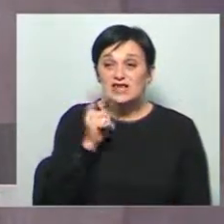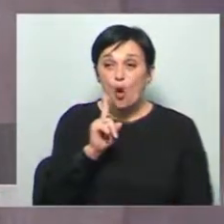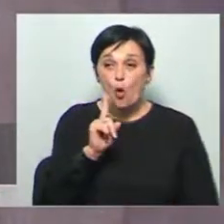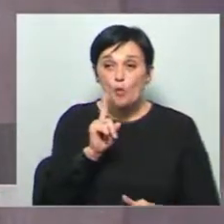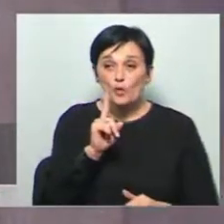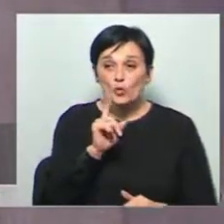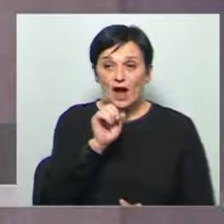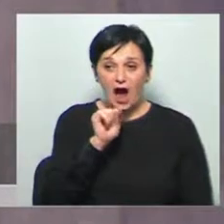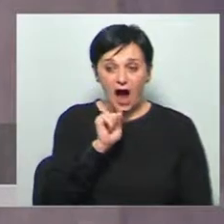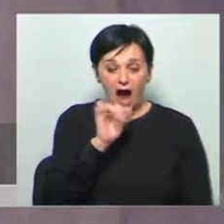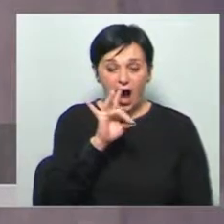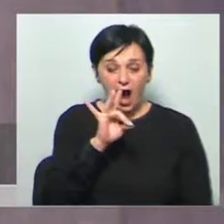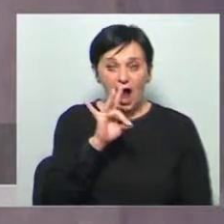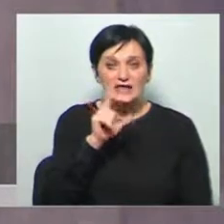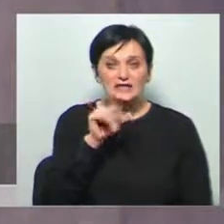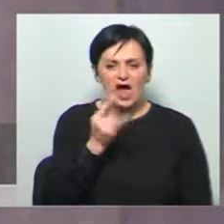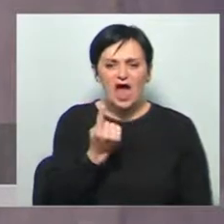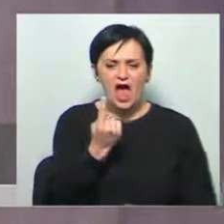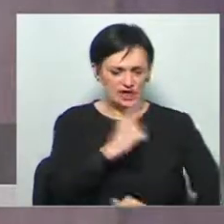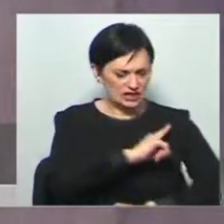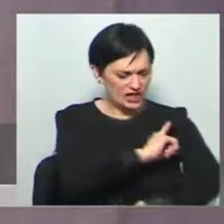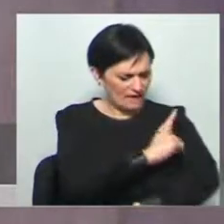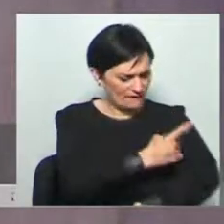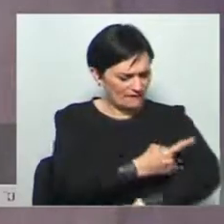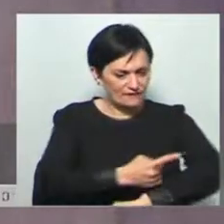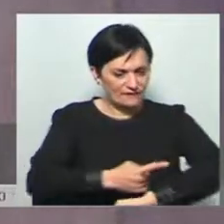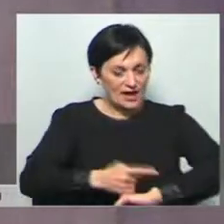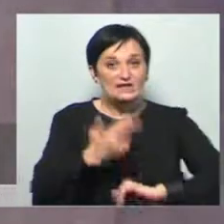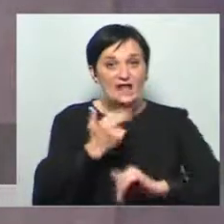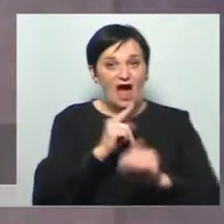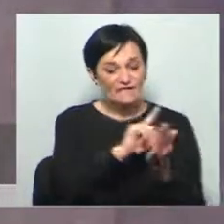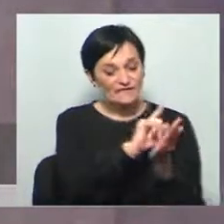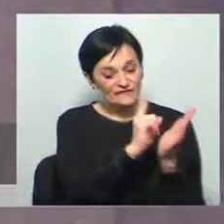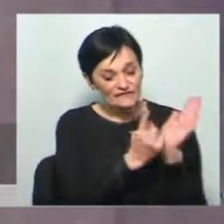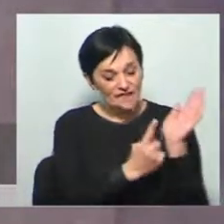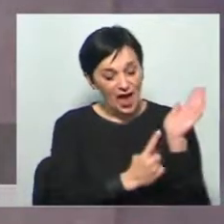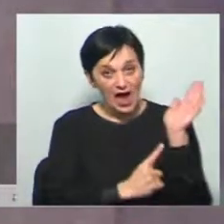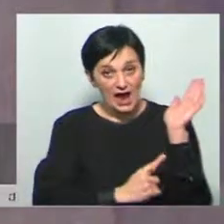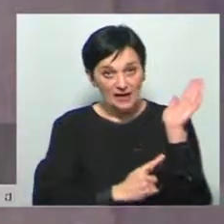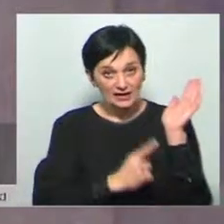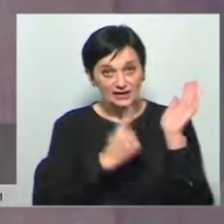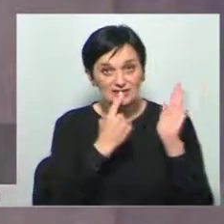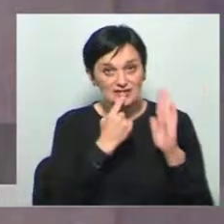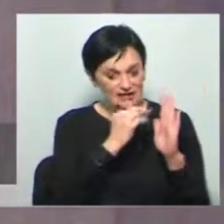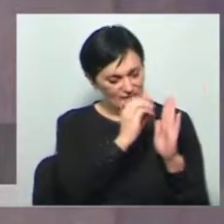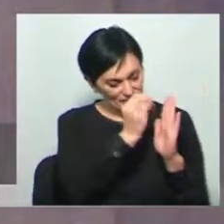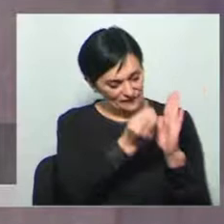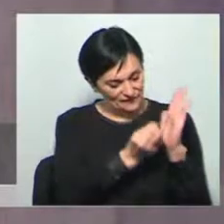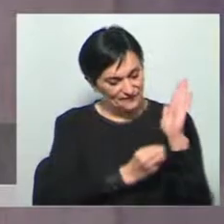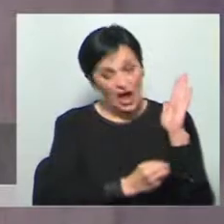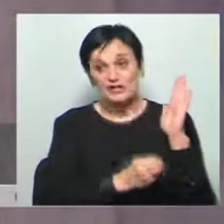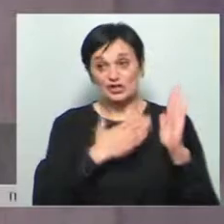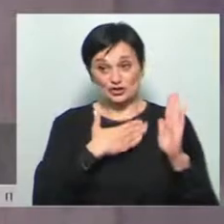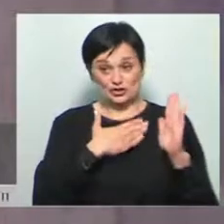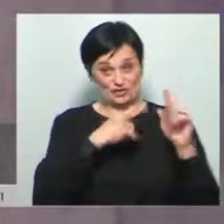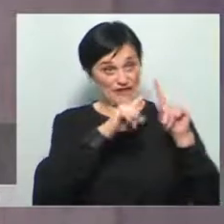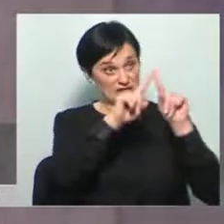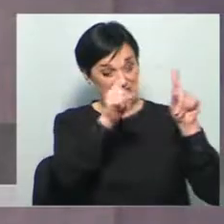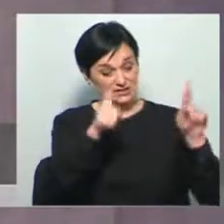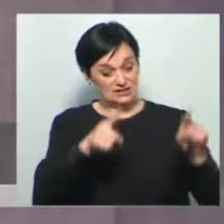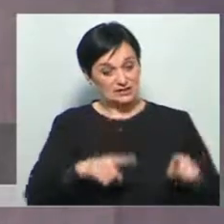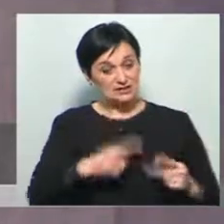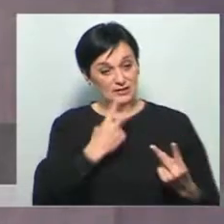არტერიებზე და საუბრობდა ვენებზე. ანუ ჩვენს სქემაზე პირობითად,